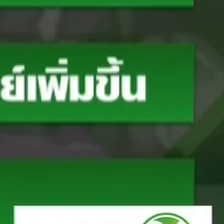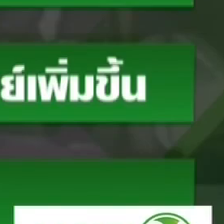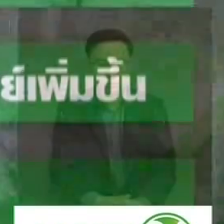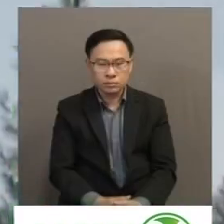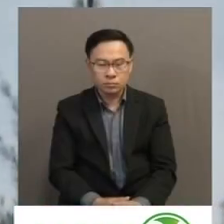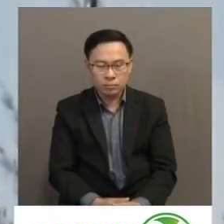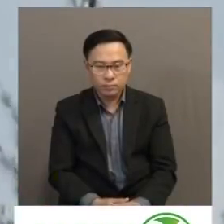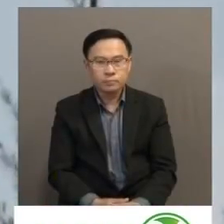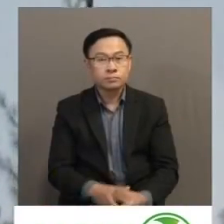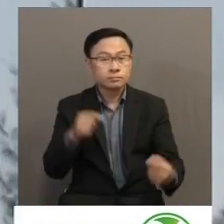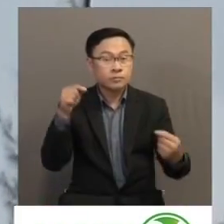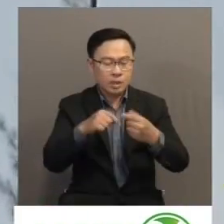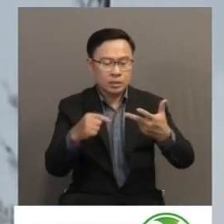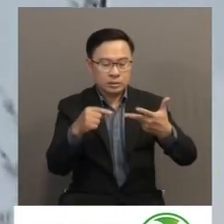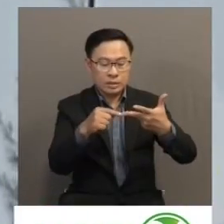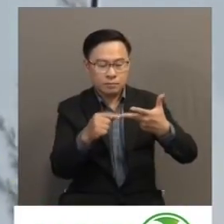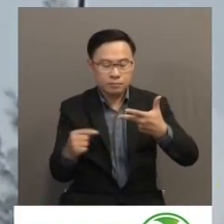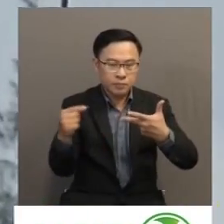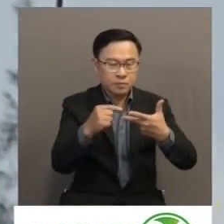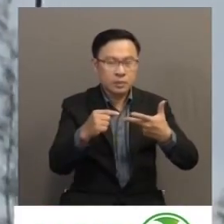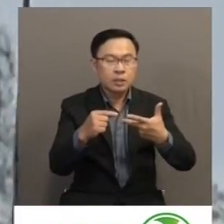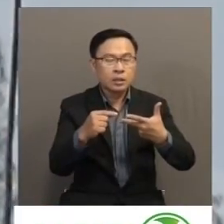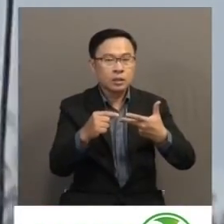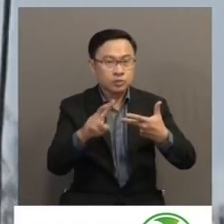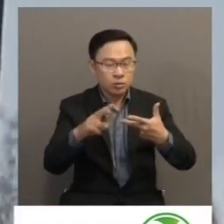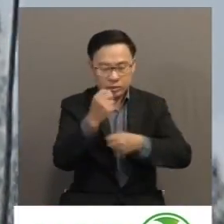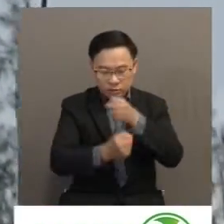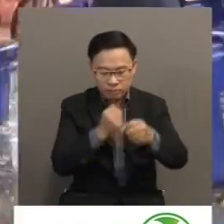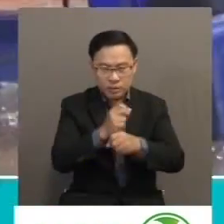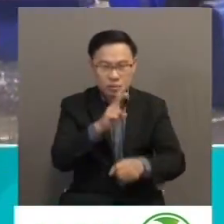องจับตามองในปี2559แล้วก็ปีนี้2560ค่ะ